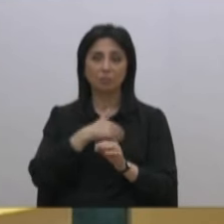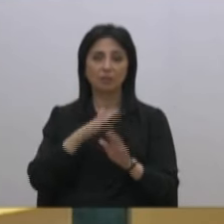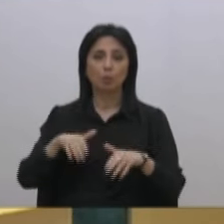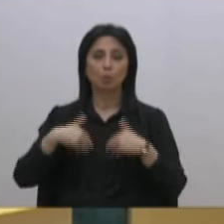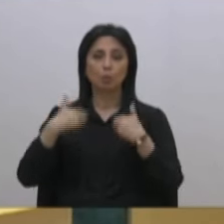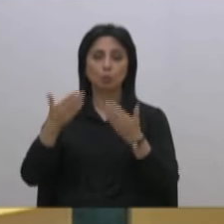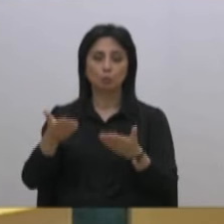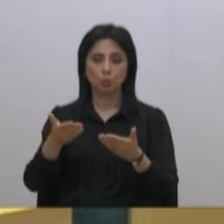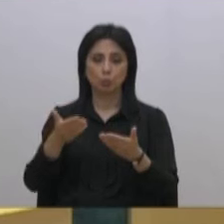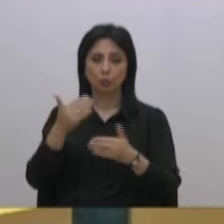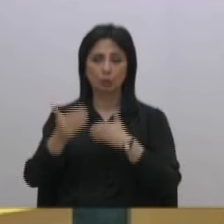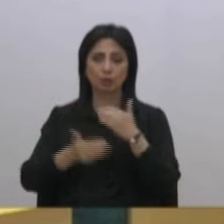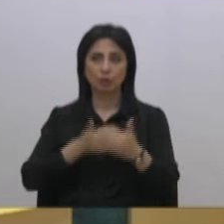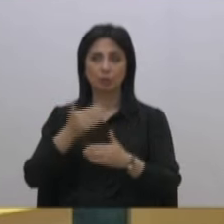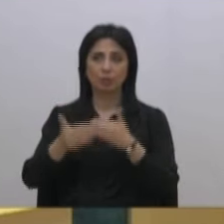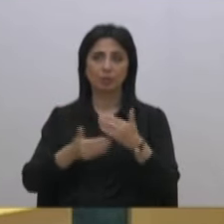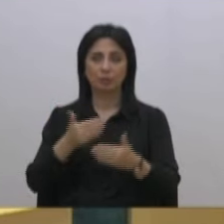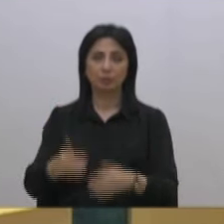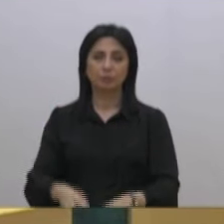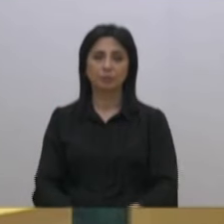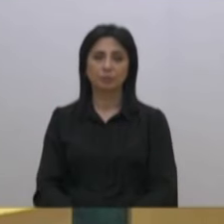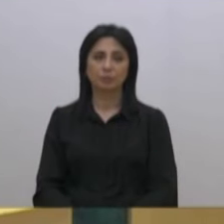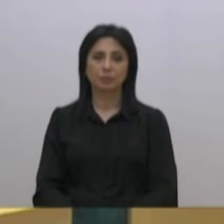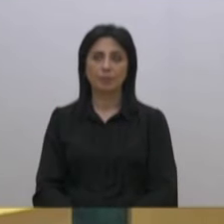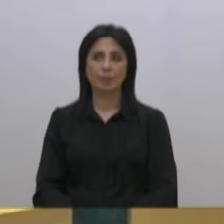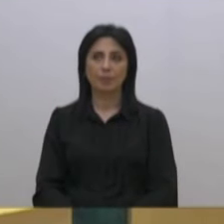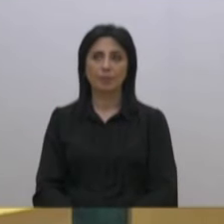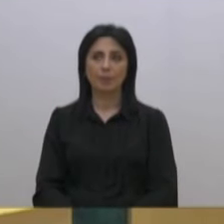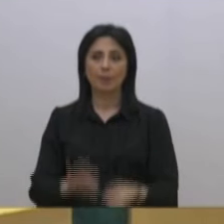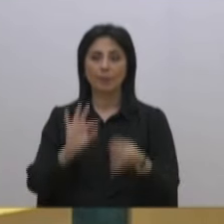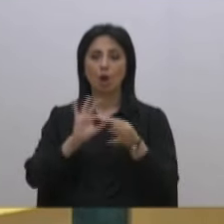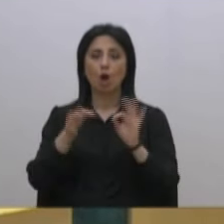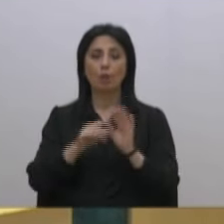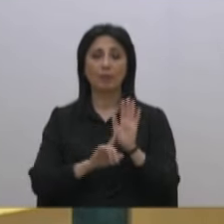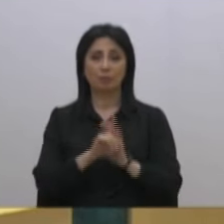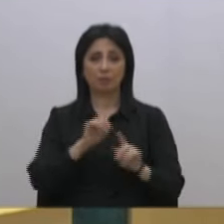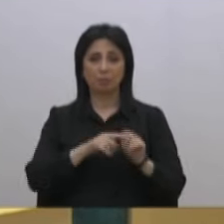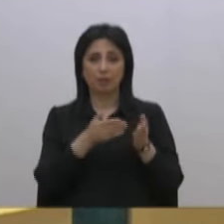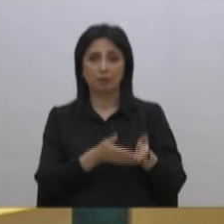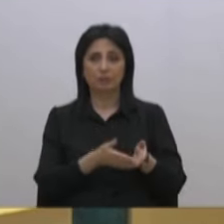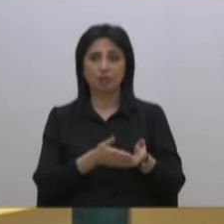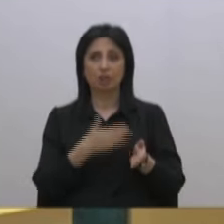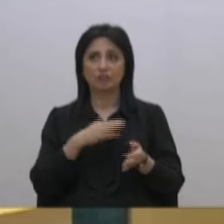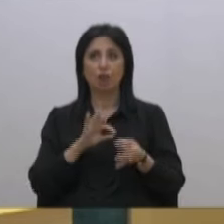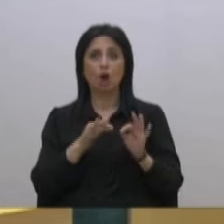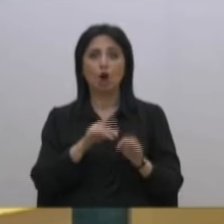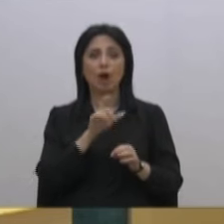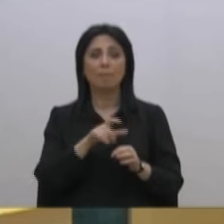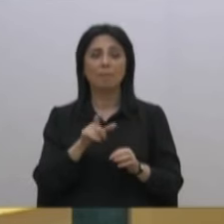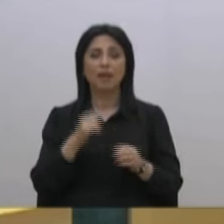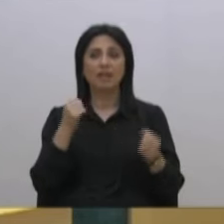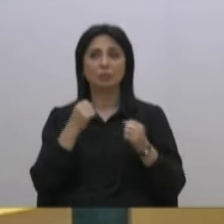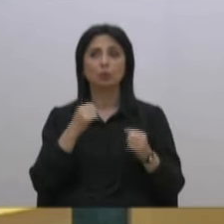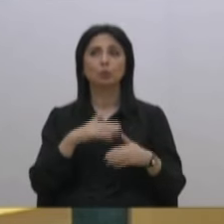უსურვო წარმატებები. და ოლიმპიადა იწყება ძალიან მალე და ჩვენს ოლიმპიელებს მინდა